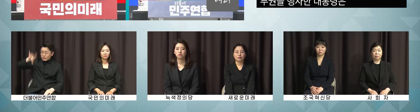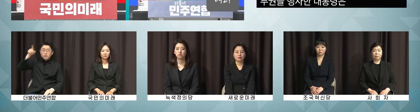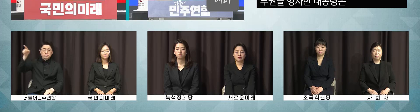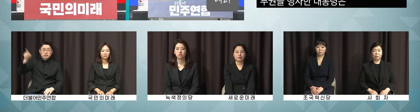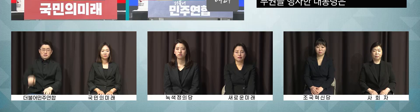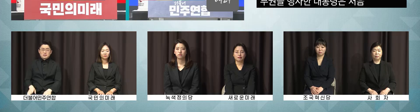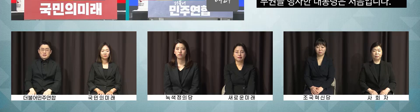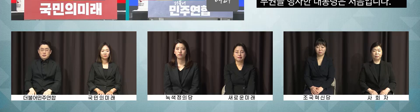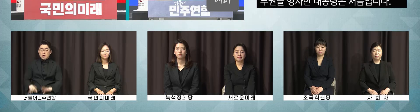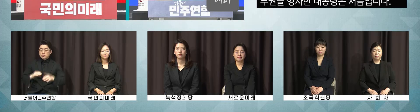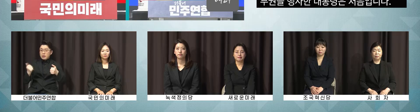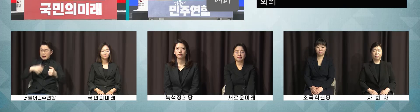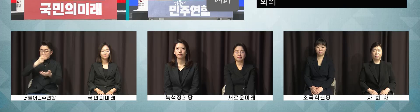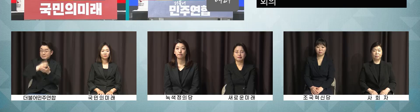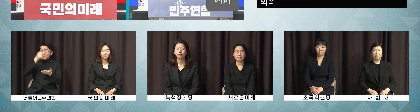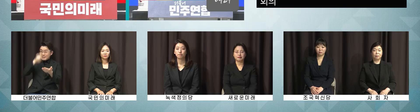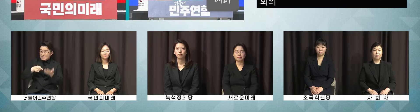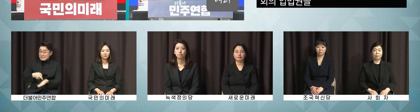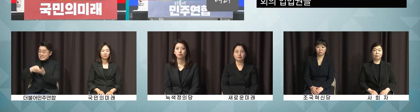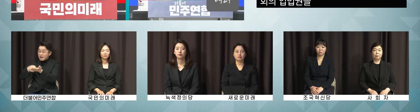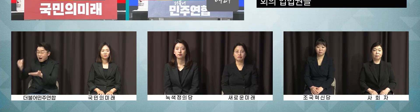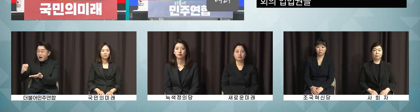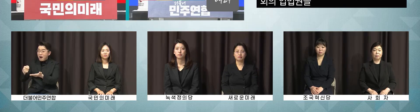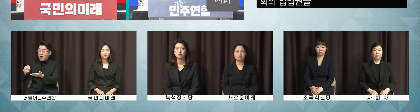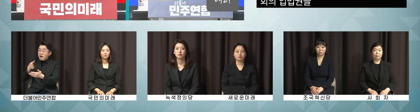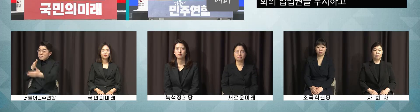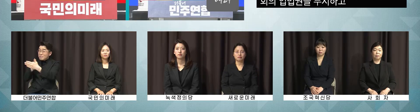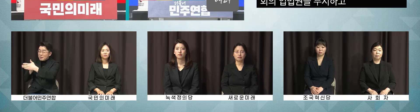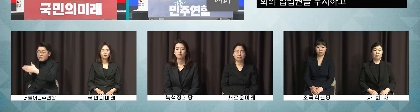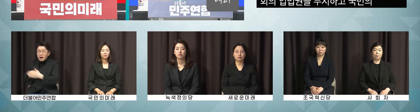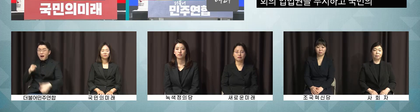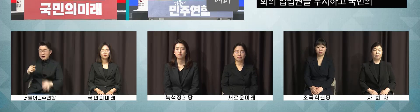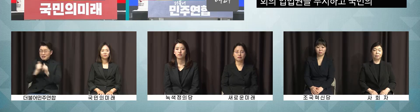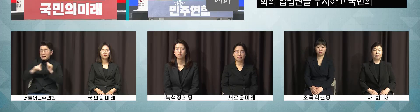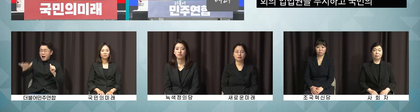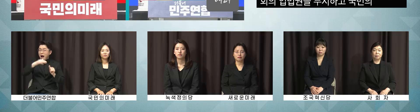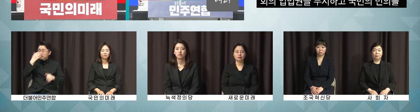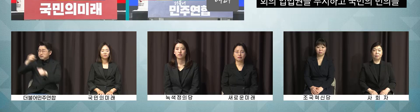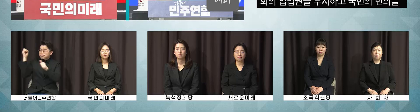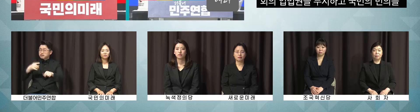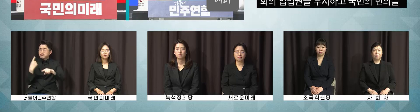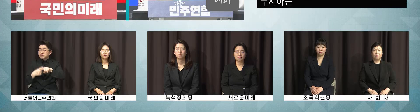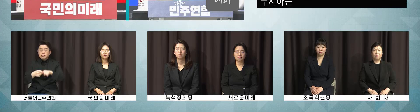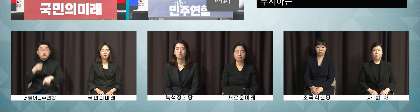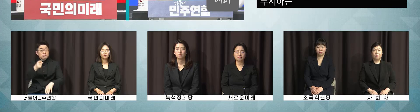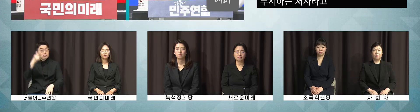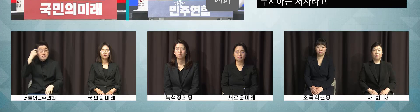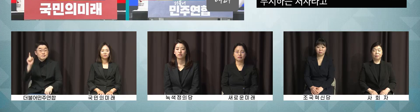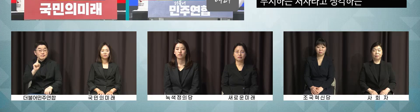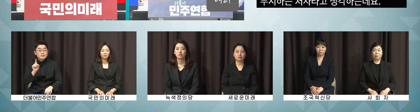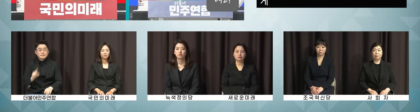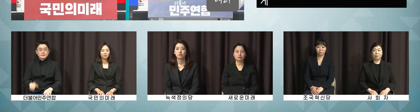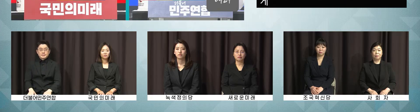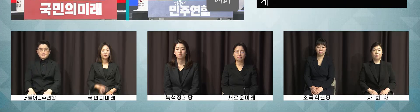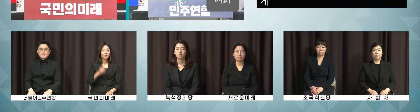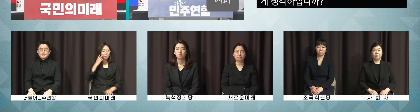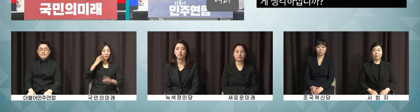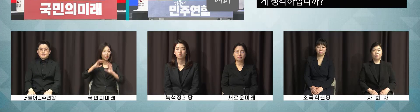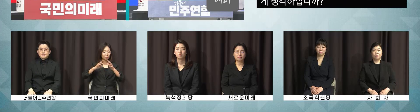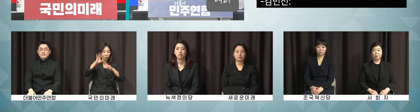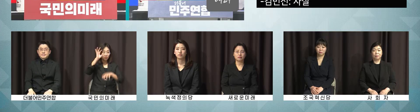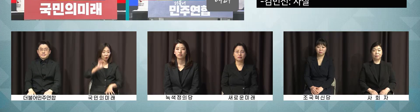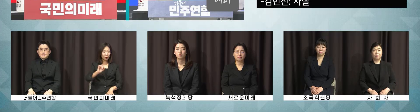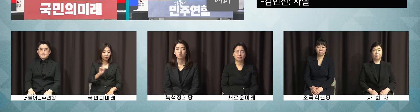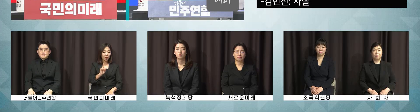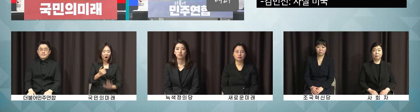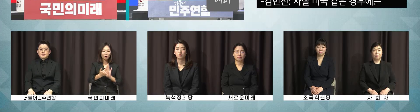처음입니다. 국회의 입법권을 무시하고 국민의 민의를 무시하는 처사라고 생각하는데요. 어떻게 생각하십니까? 네, 사실 미국 같은